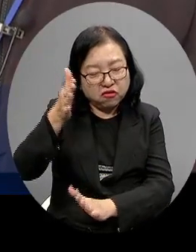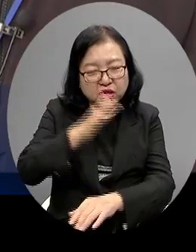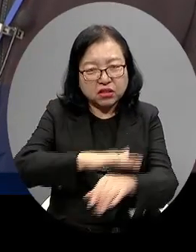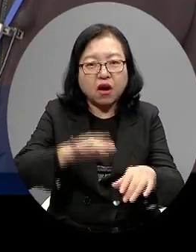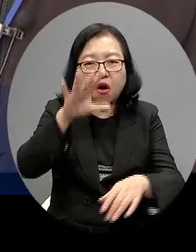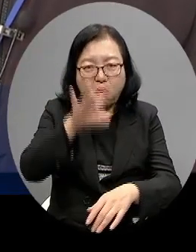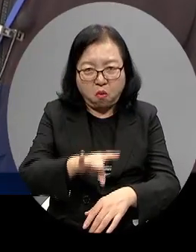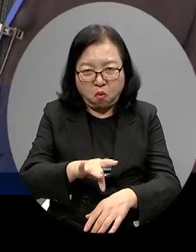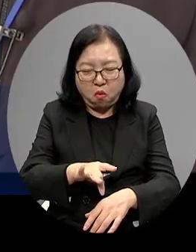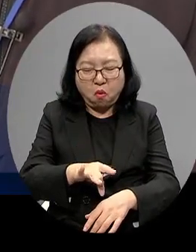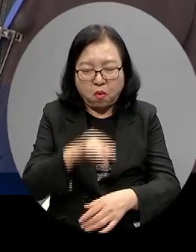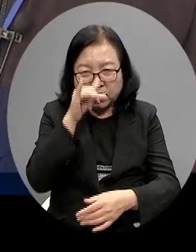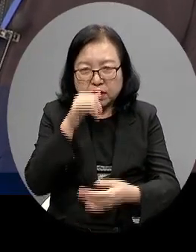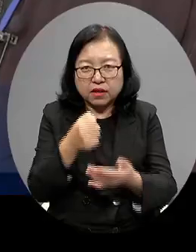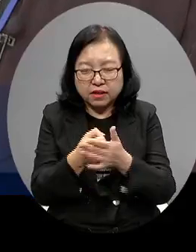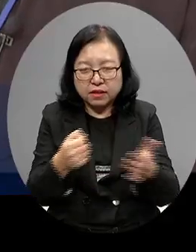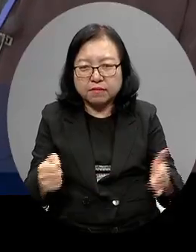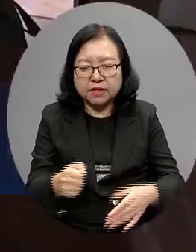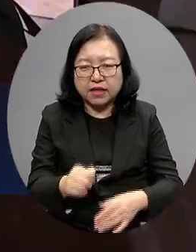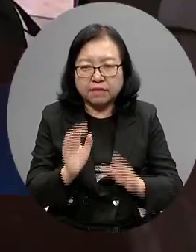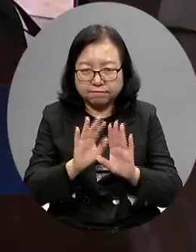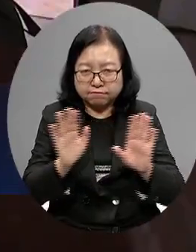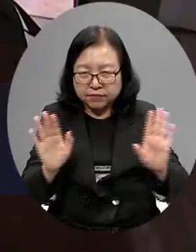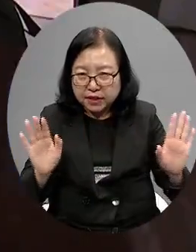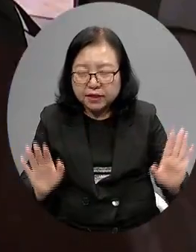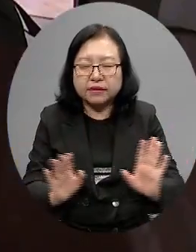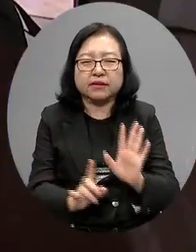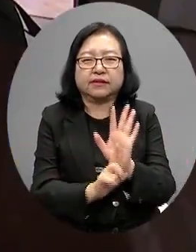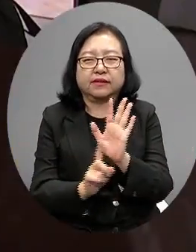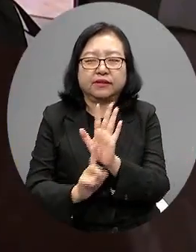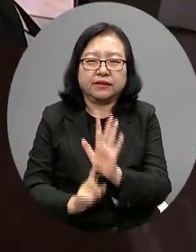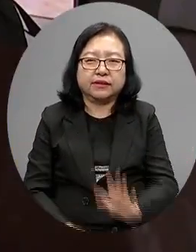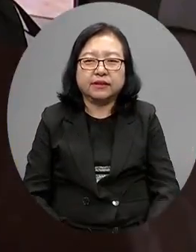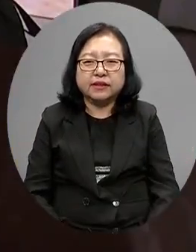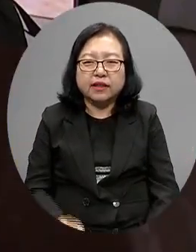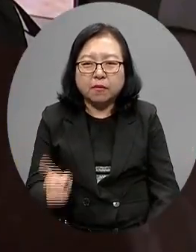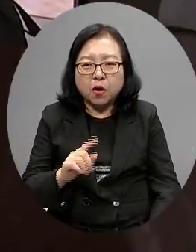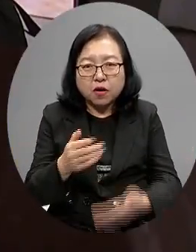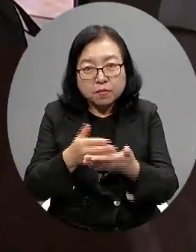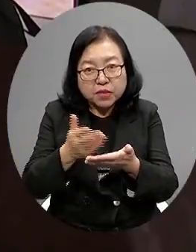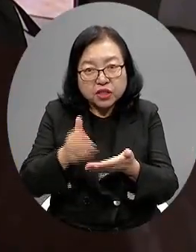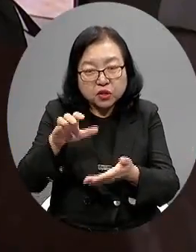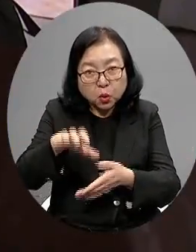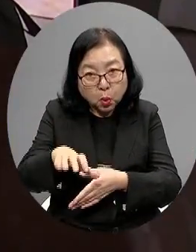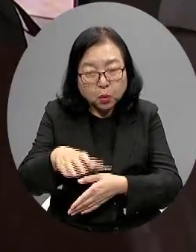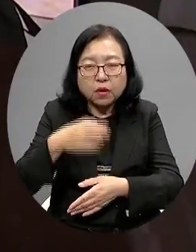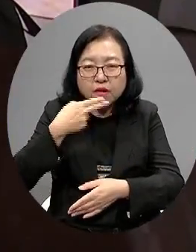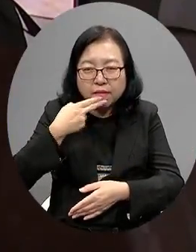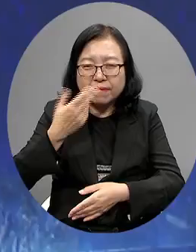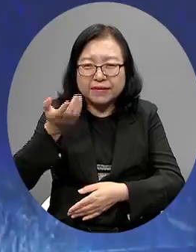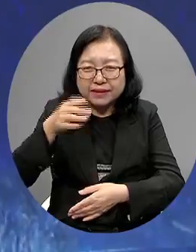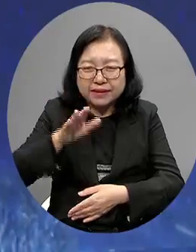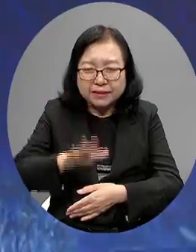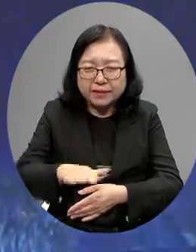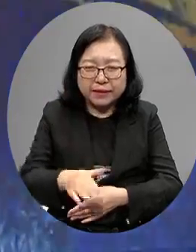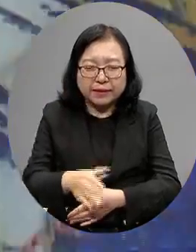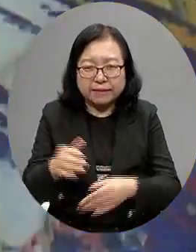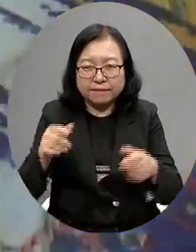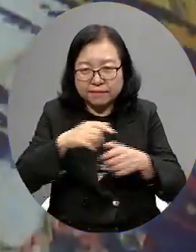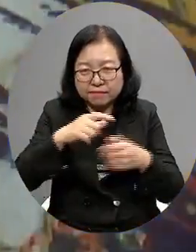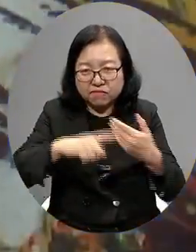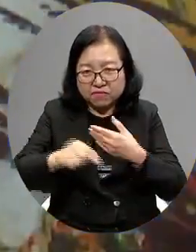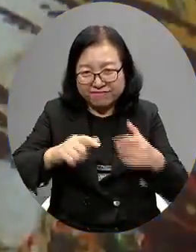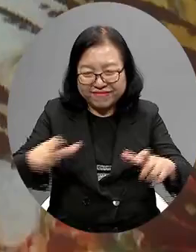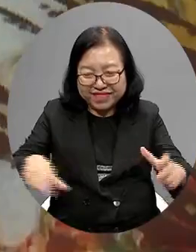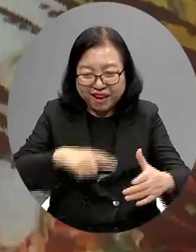렇게 공간 순천까지 하게 되었습니다 이렇다 할 미술관 없이도 지역의 작은 공간을 영리하게 활용한